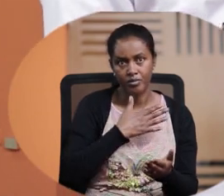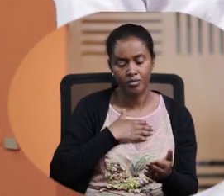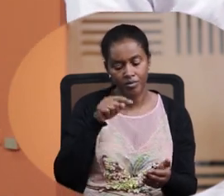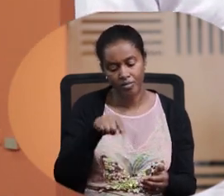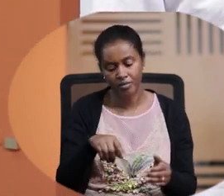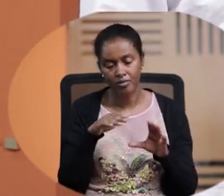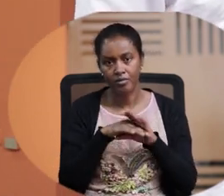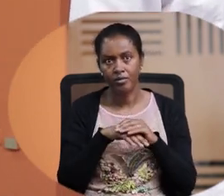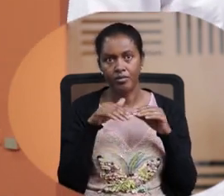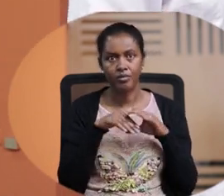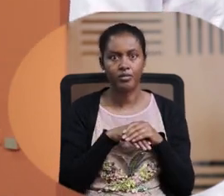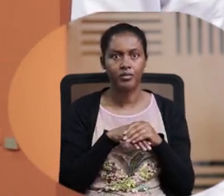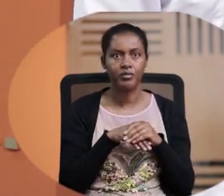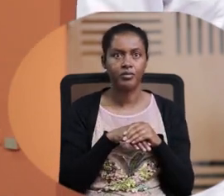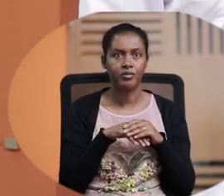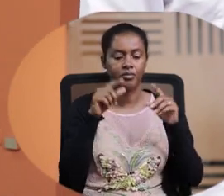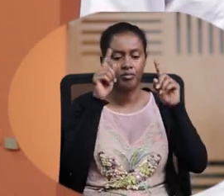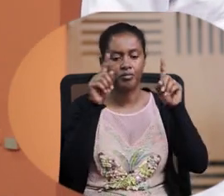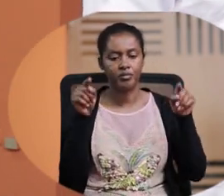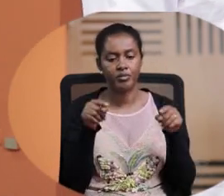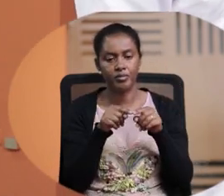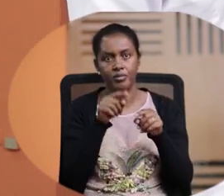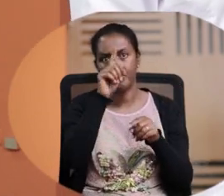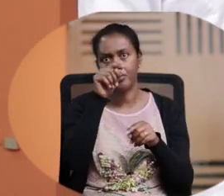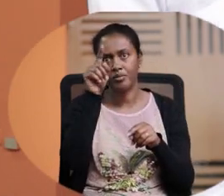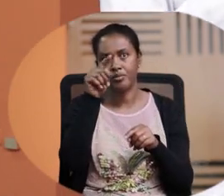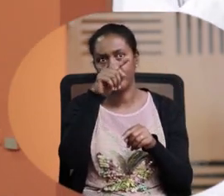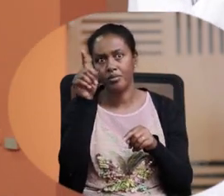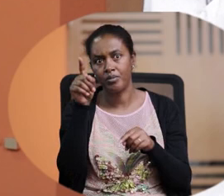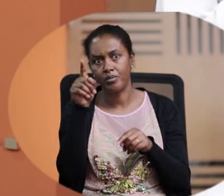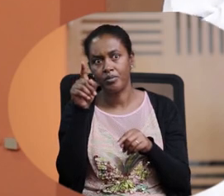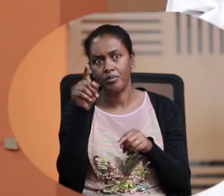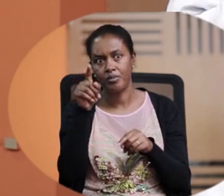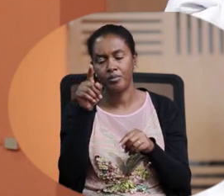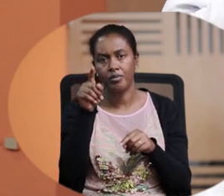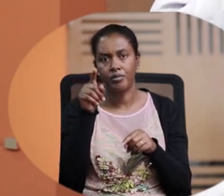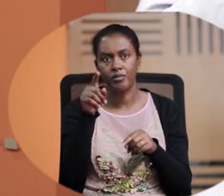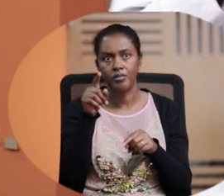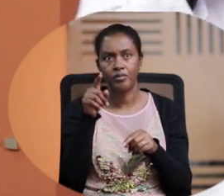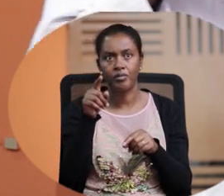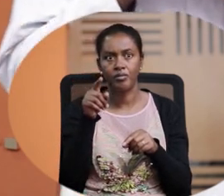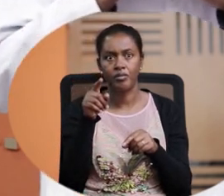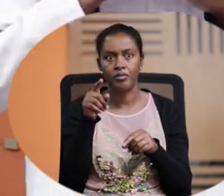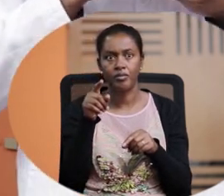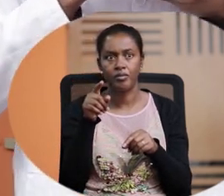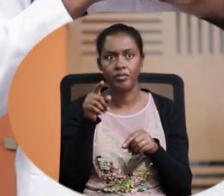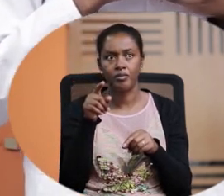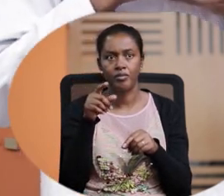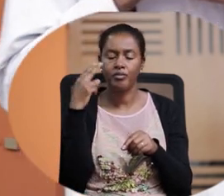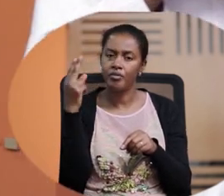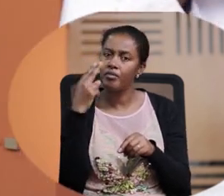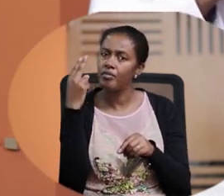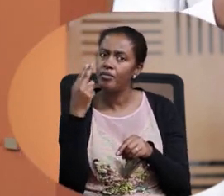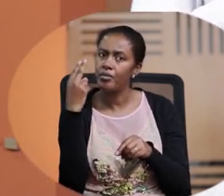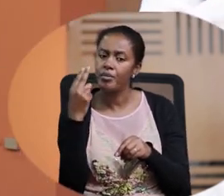baranne isan kanafakatu charti painga maini wahi data funana mi ratti gengo gargara mudan